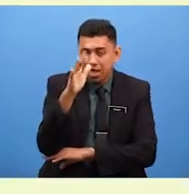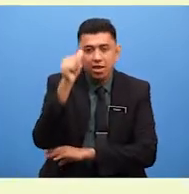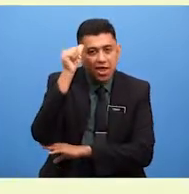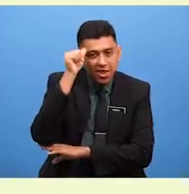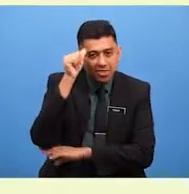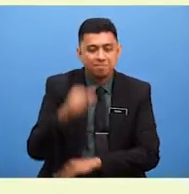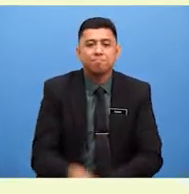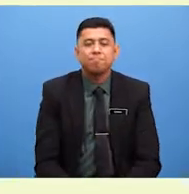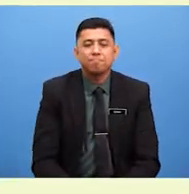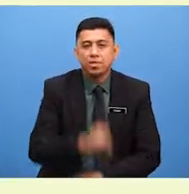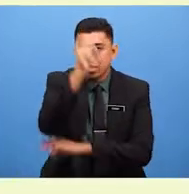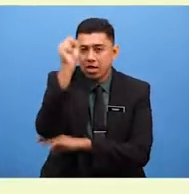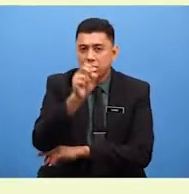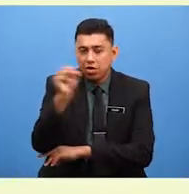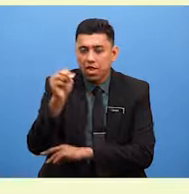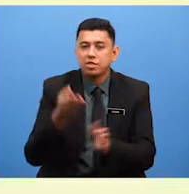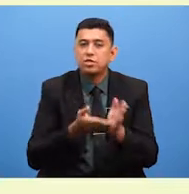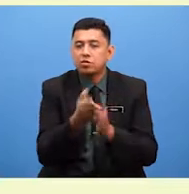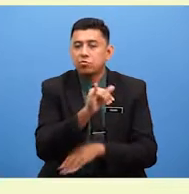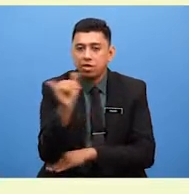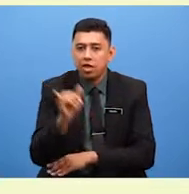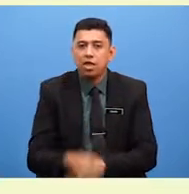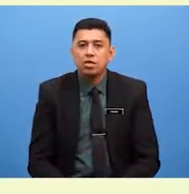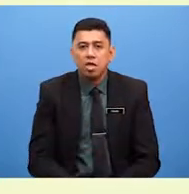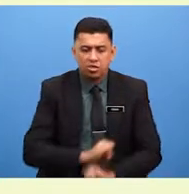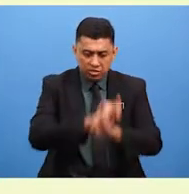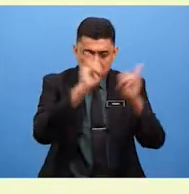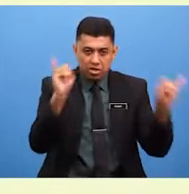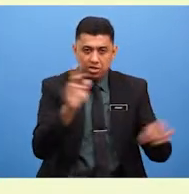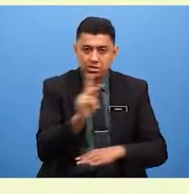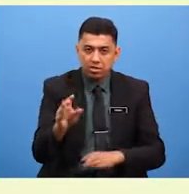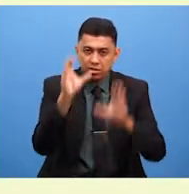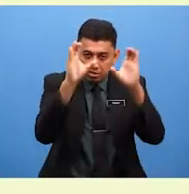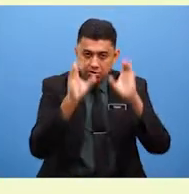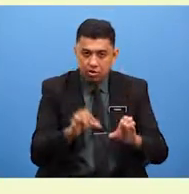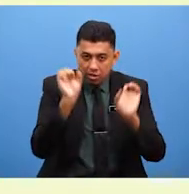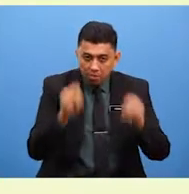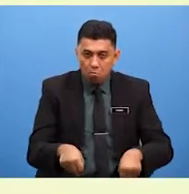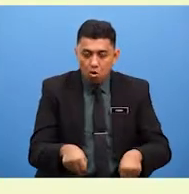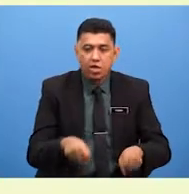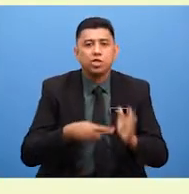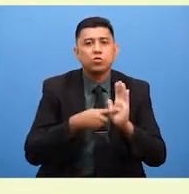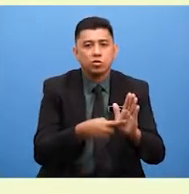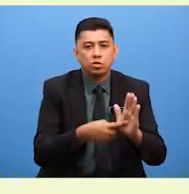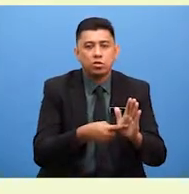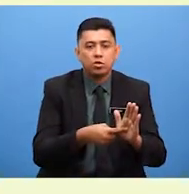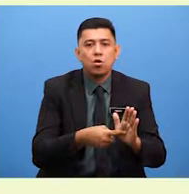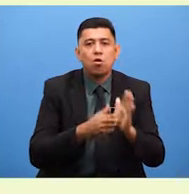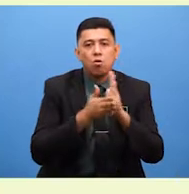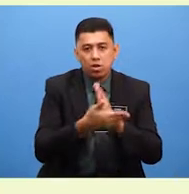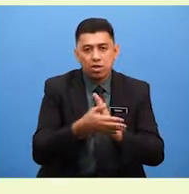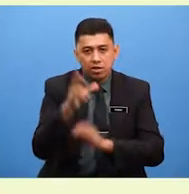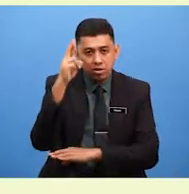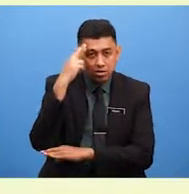Pandai, Alex. Soalan seterusnya, jelaskan cara yang boleh ditunjukkan oleh